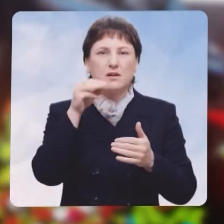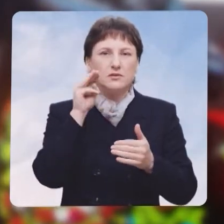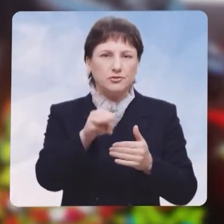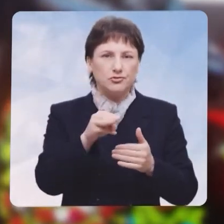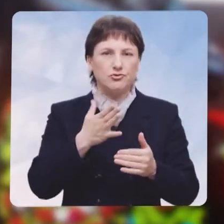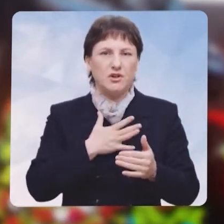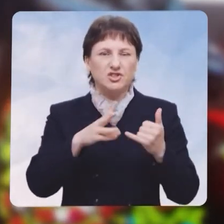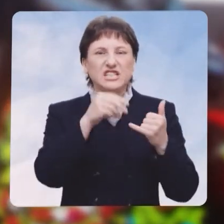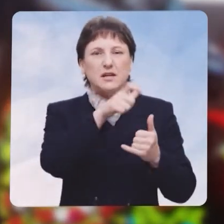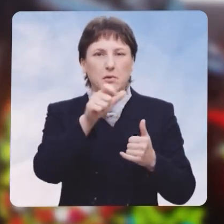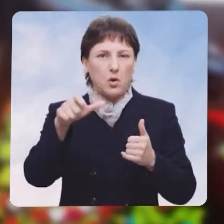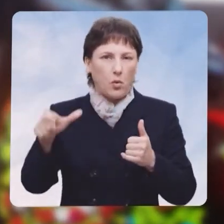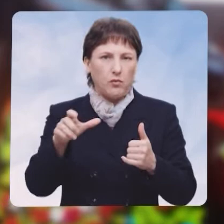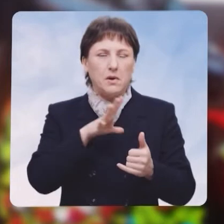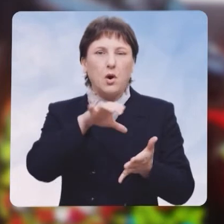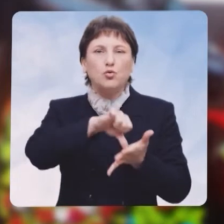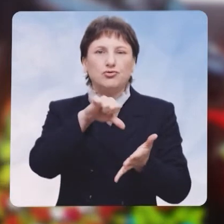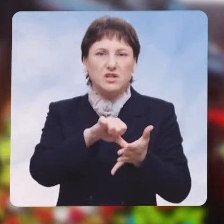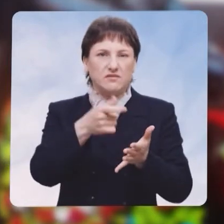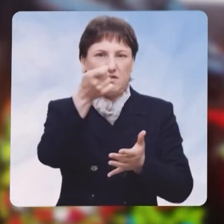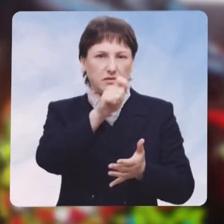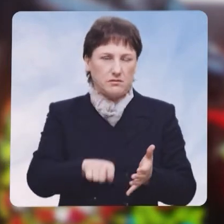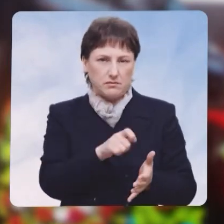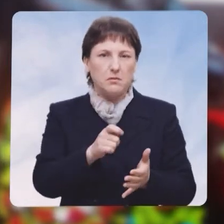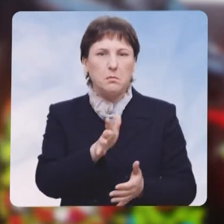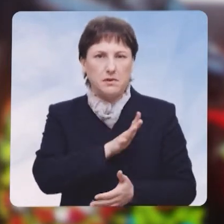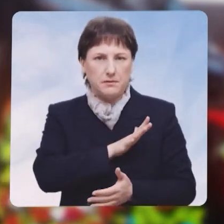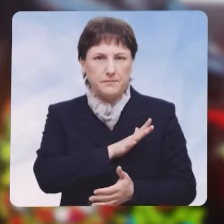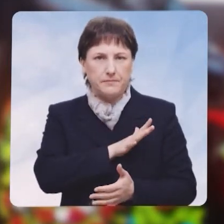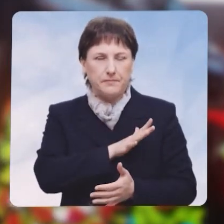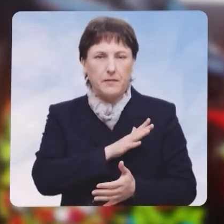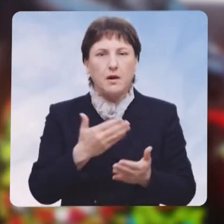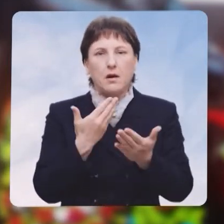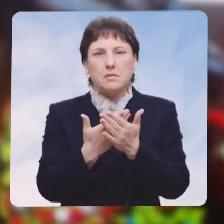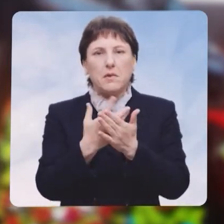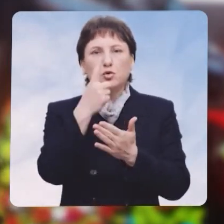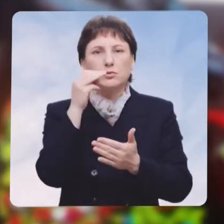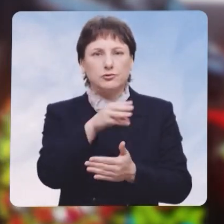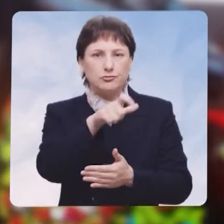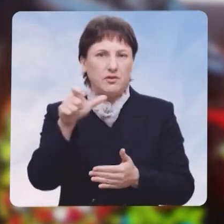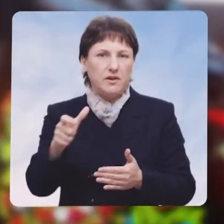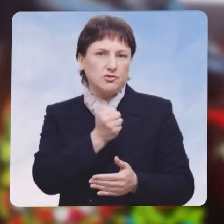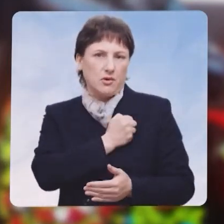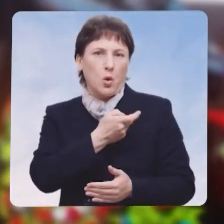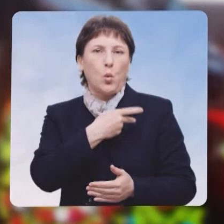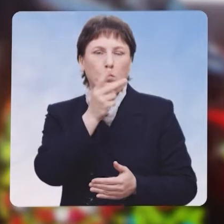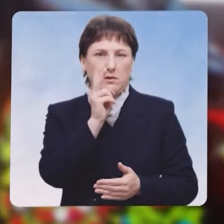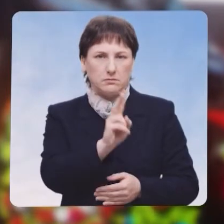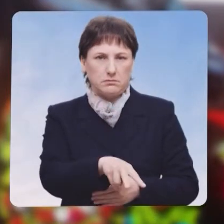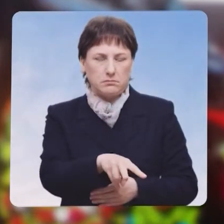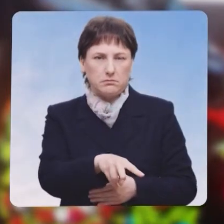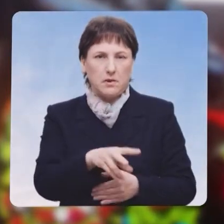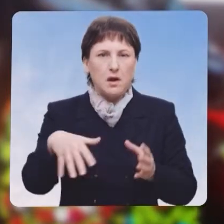земляков сражались на фронтах Великой Отечественной. Около 100 тысяч погибли. Мы чтим